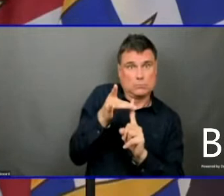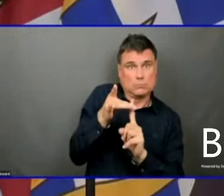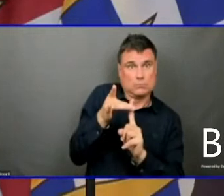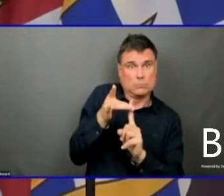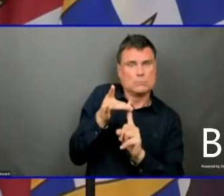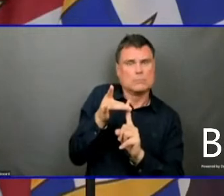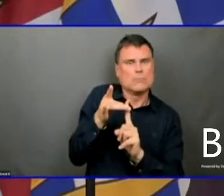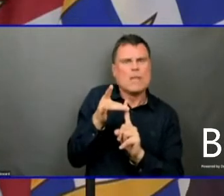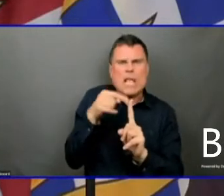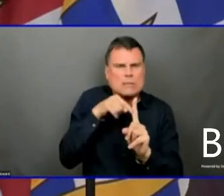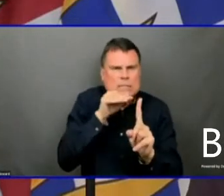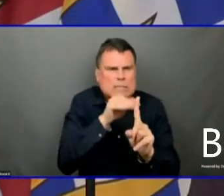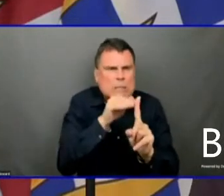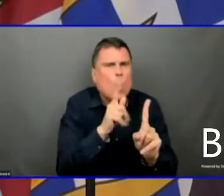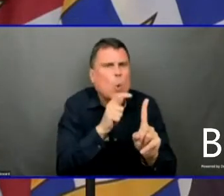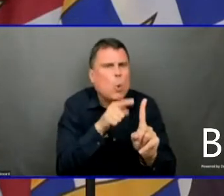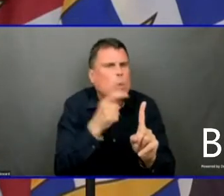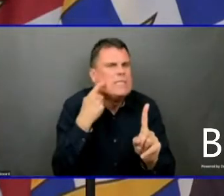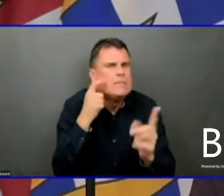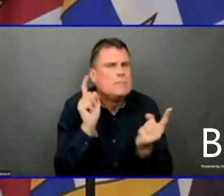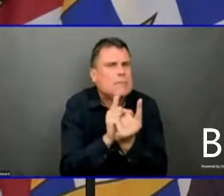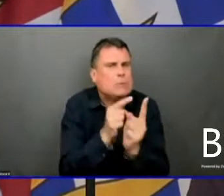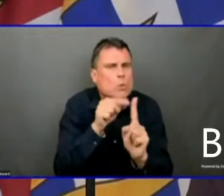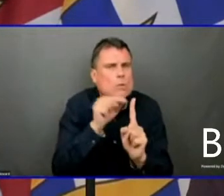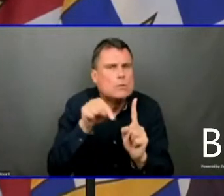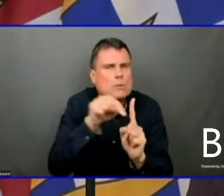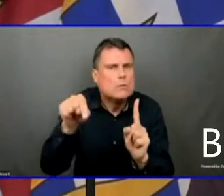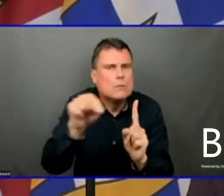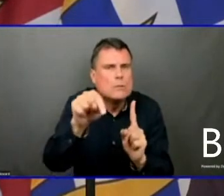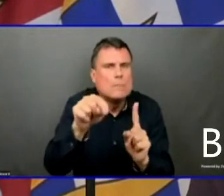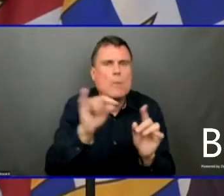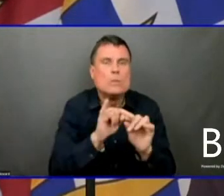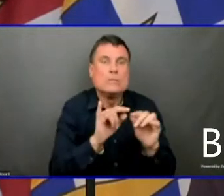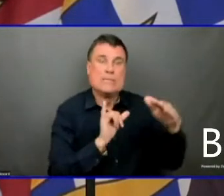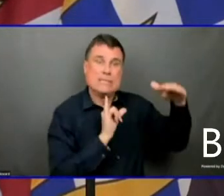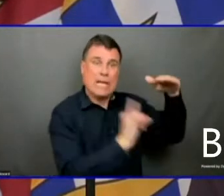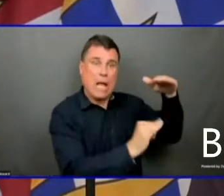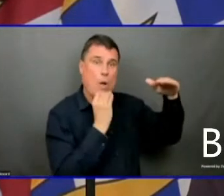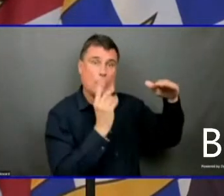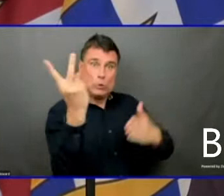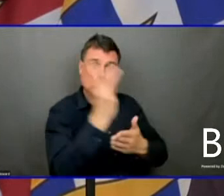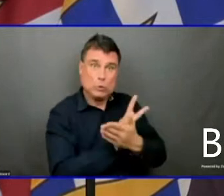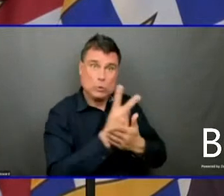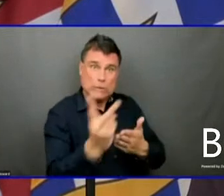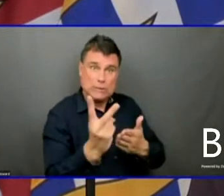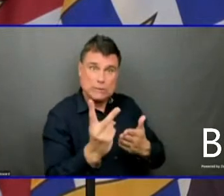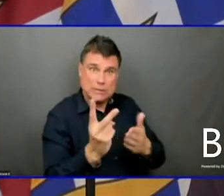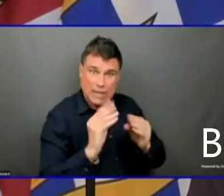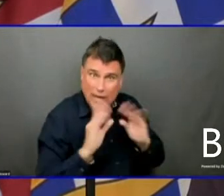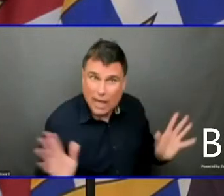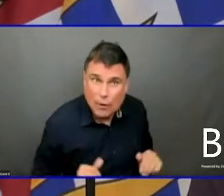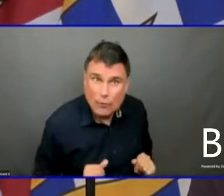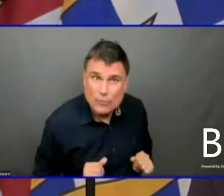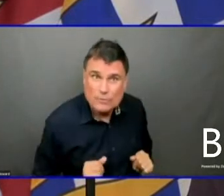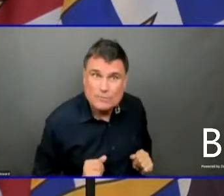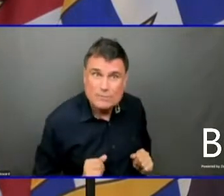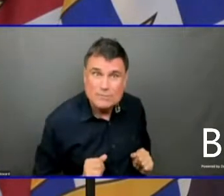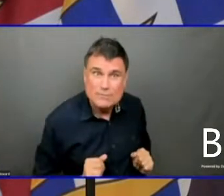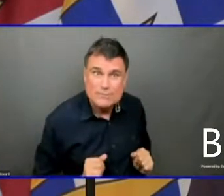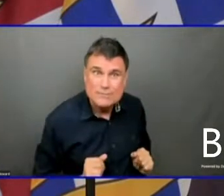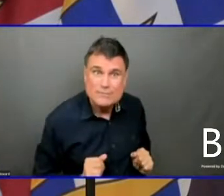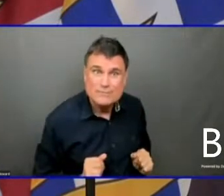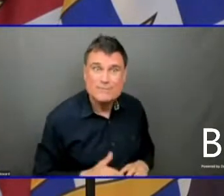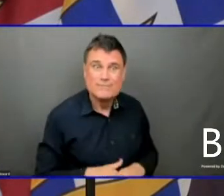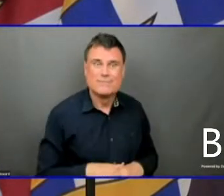为什么检疫的期间是14天？ Next question we go to Lisa Houston is 11:30. 他是做一个解